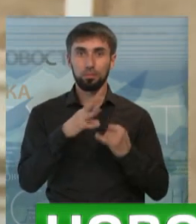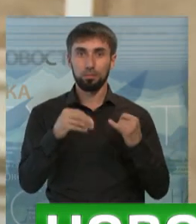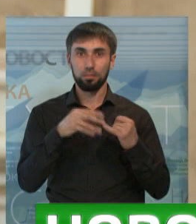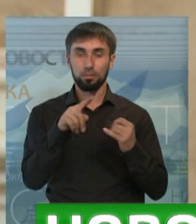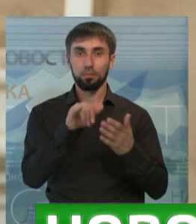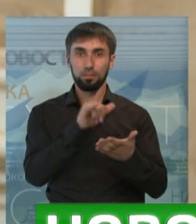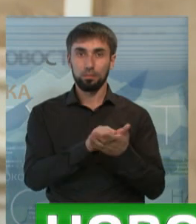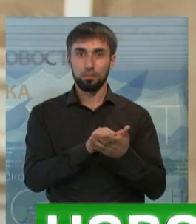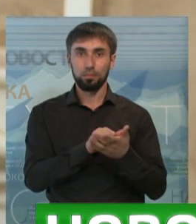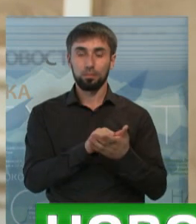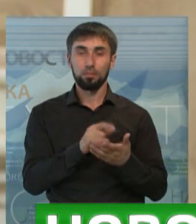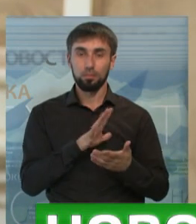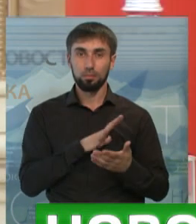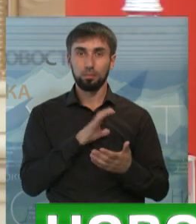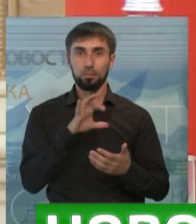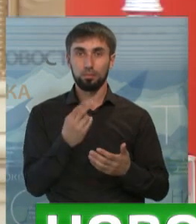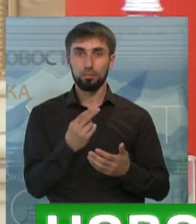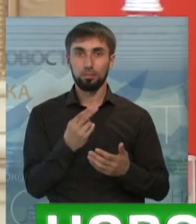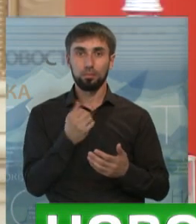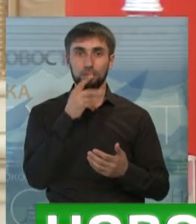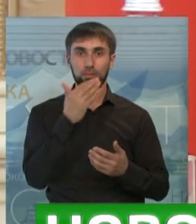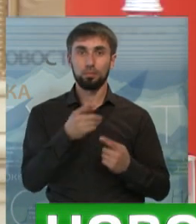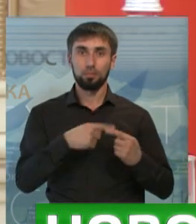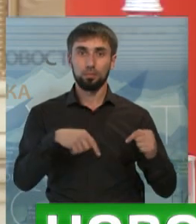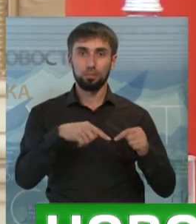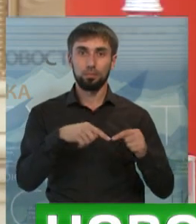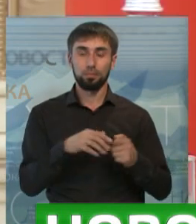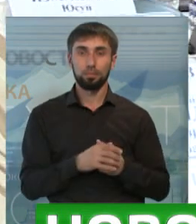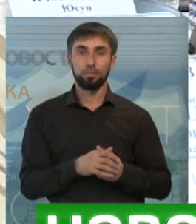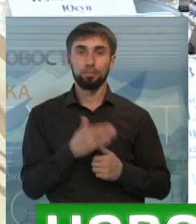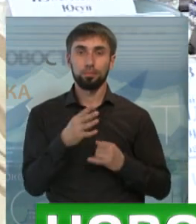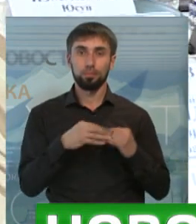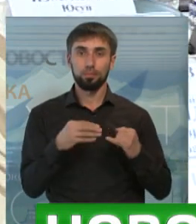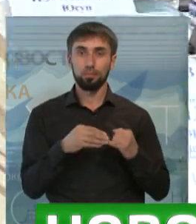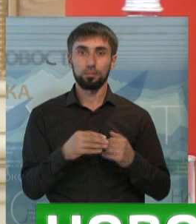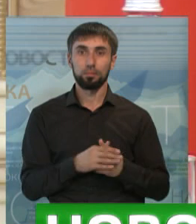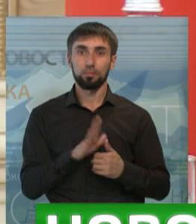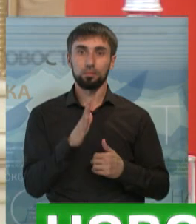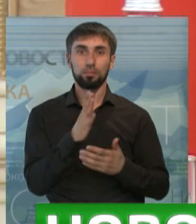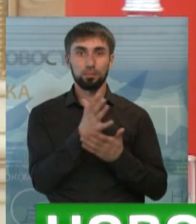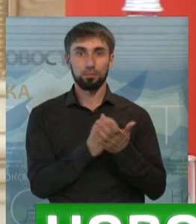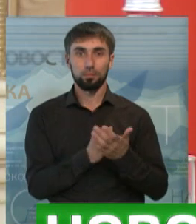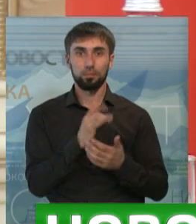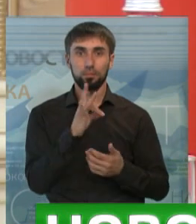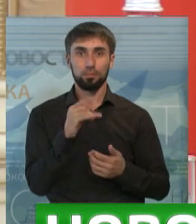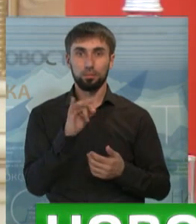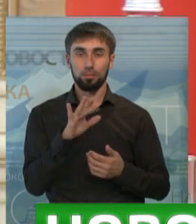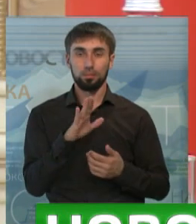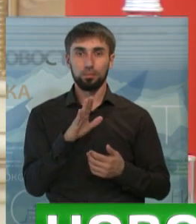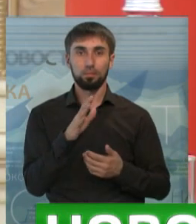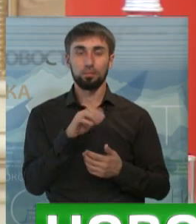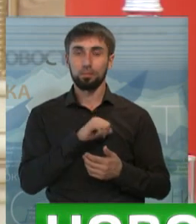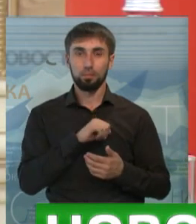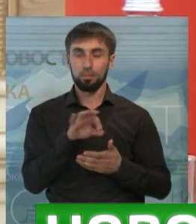резервирует и ее социальные которые объект или эти земли в резерв сразу под